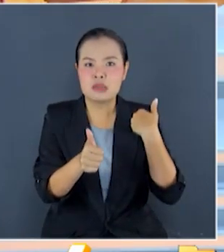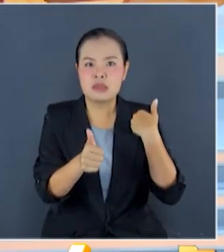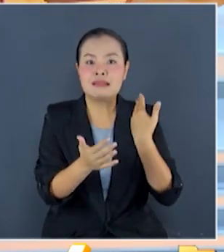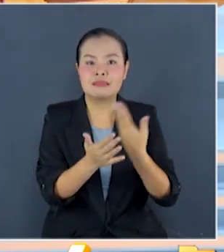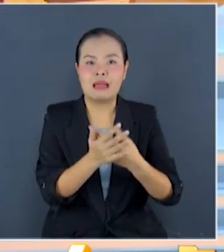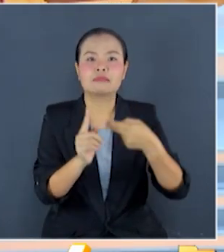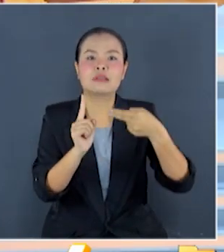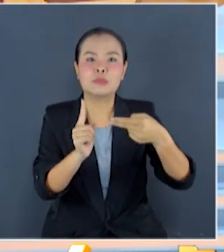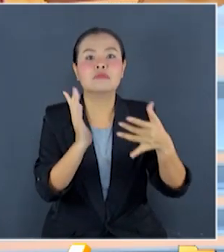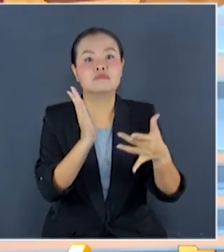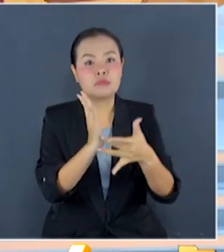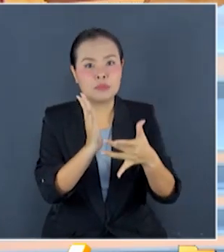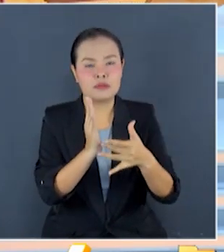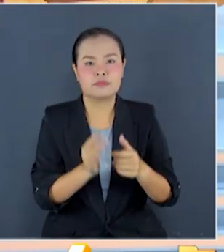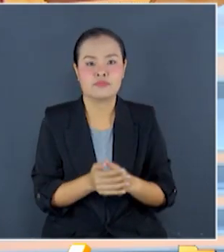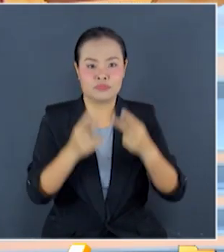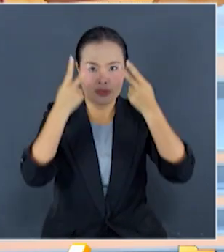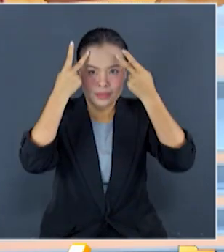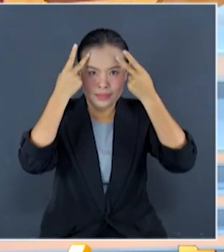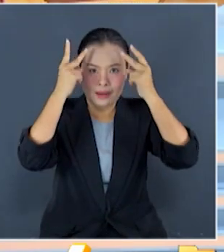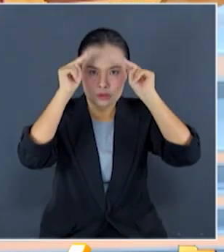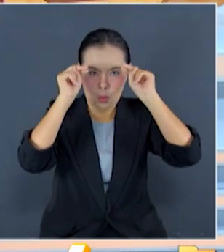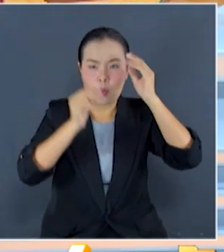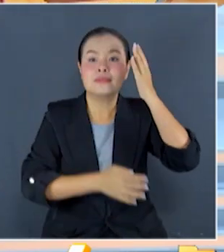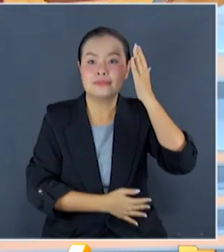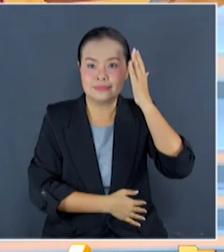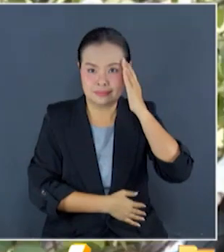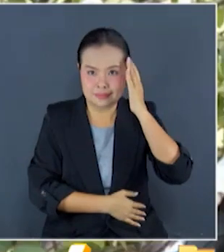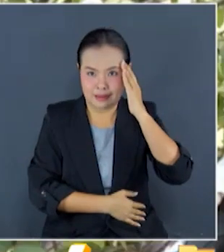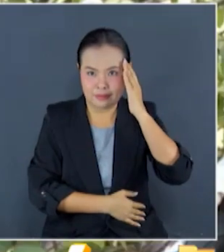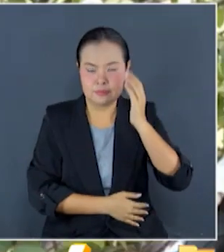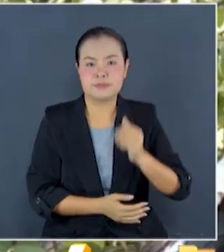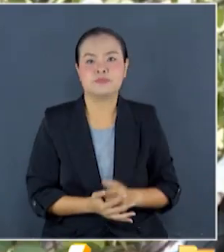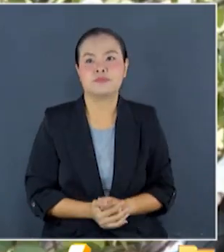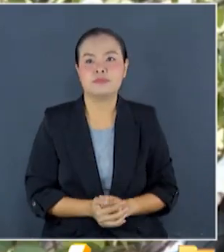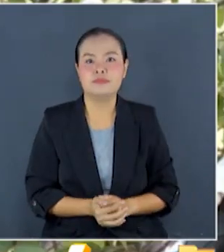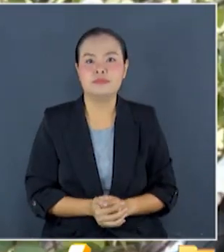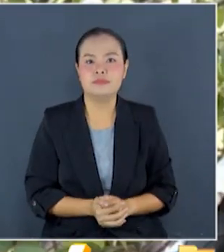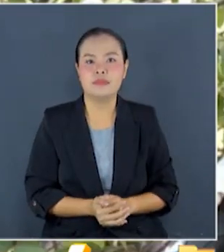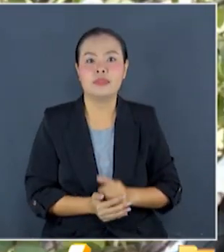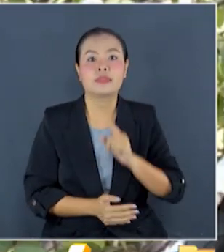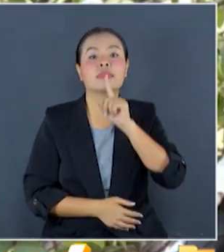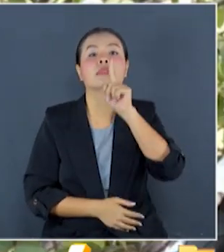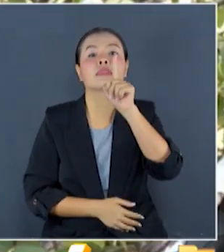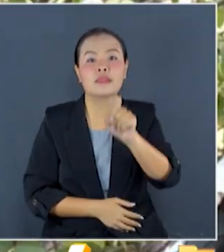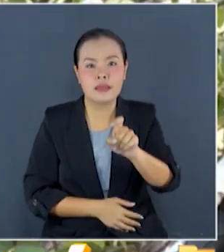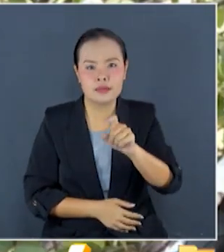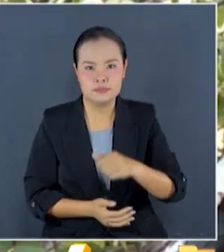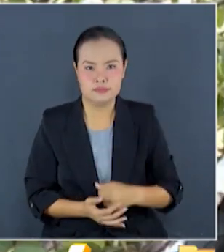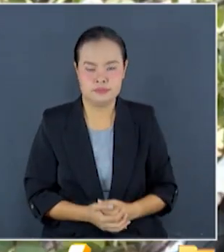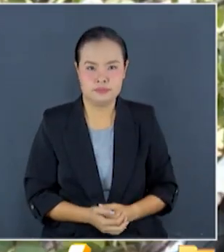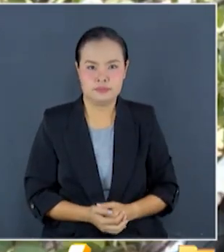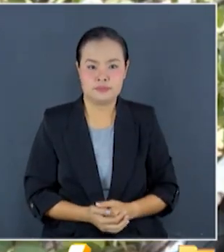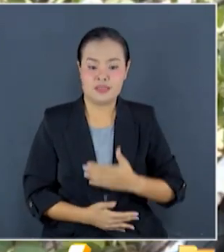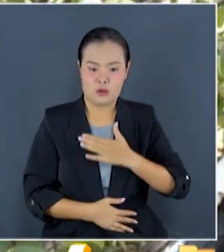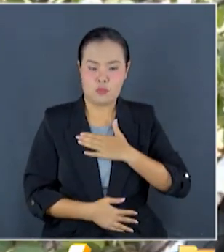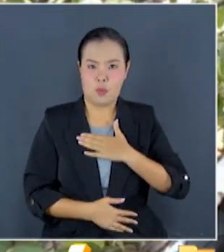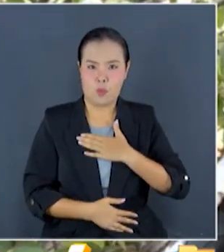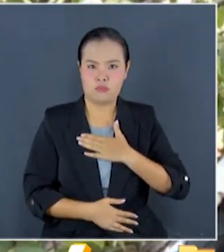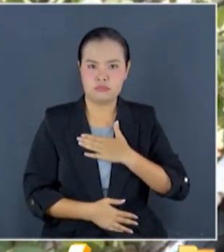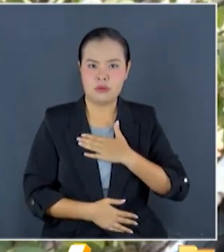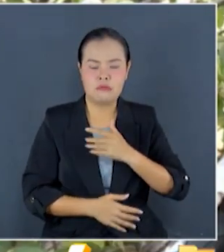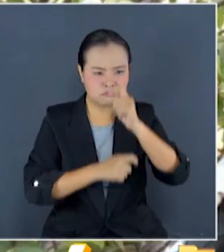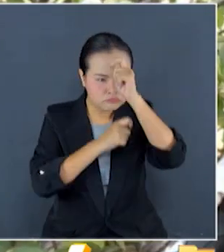อลเล็ตท่านนายกทราบแล้วฮะคุณผู้ชมฮะหลังจากที่ปปช.ออกมาก็ตั้งคำถามไปถึงปปช.บอกว่าผมอ่ะเคาร